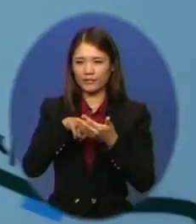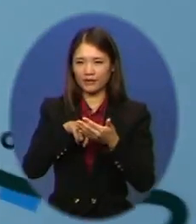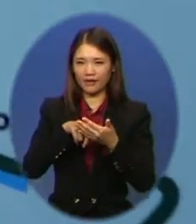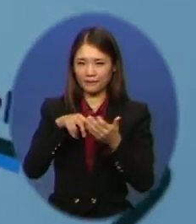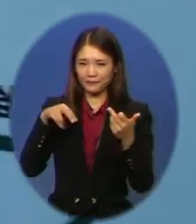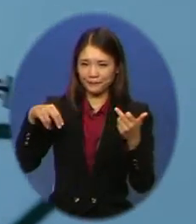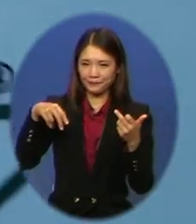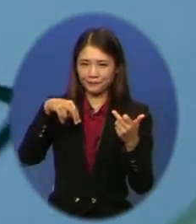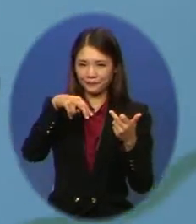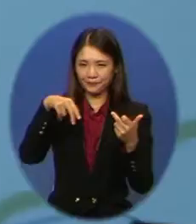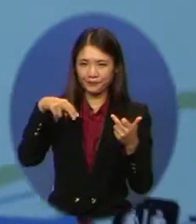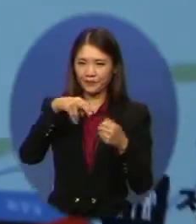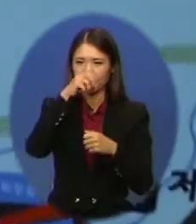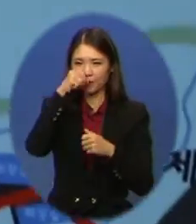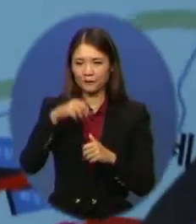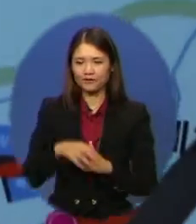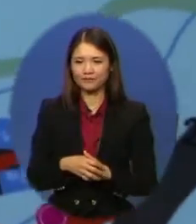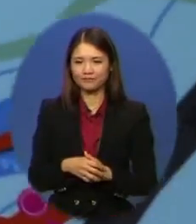이루어졌습니다.